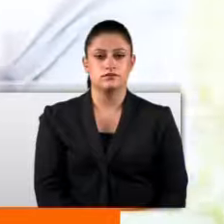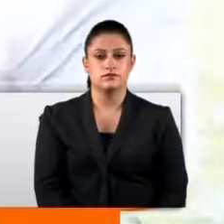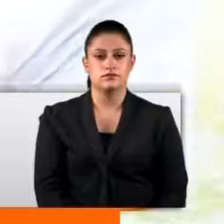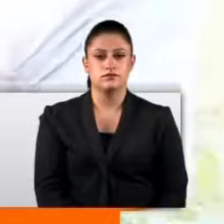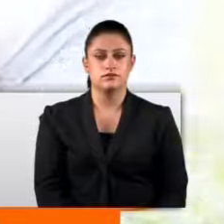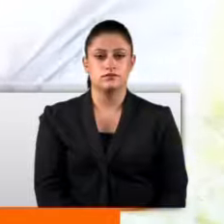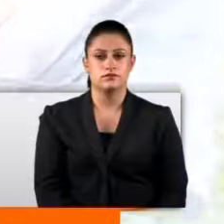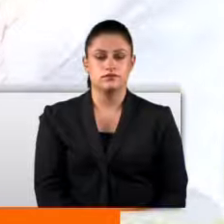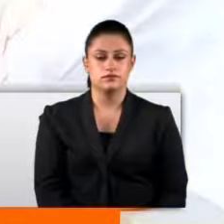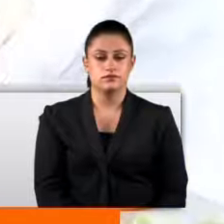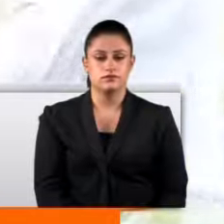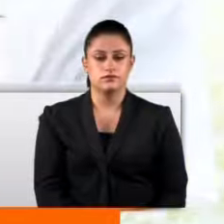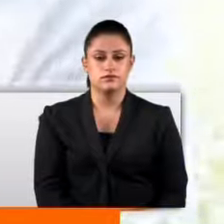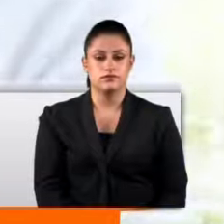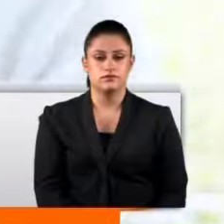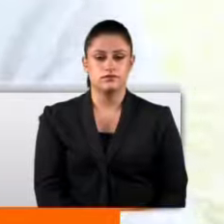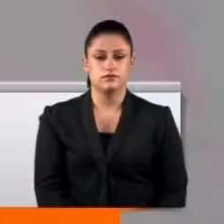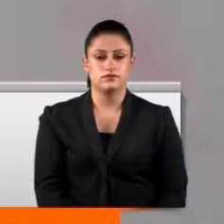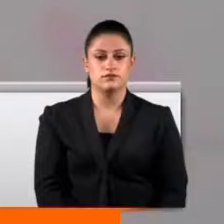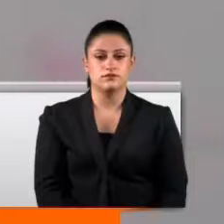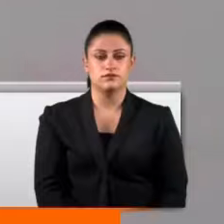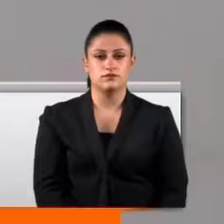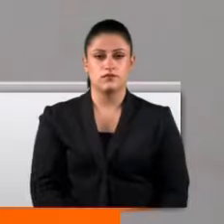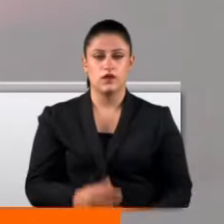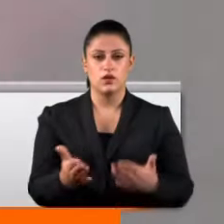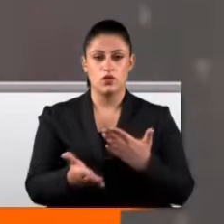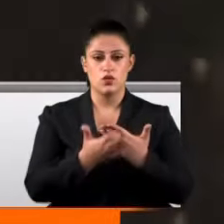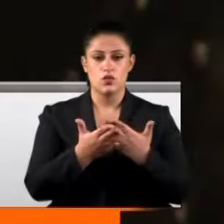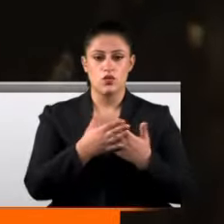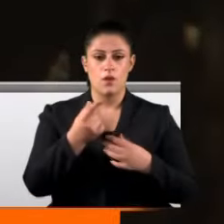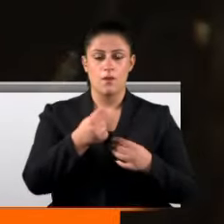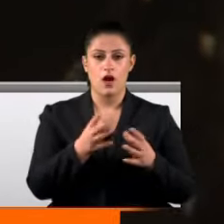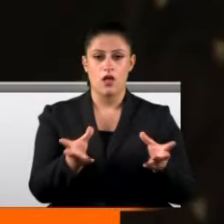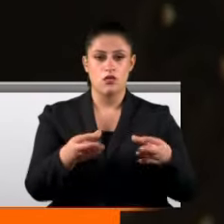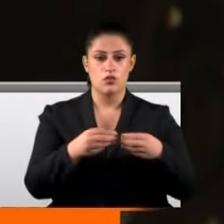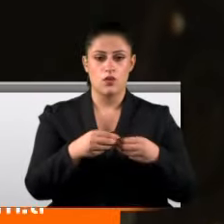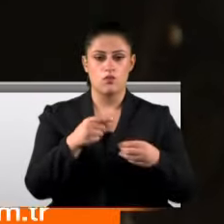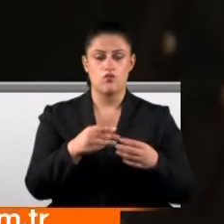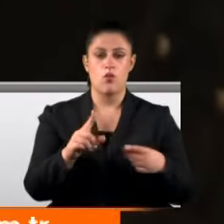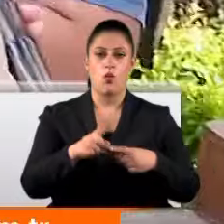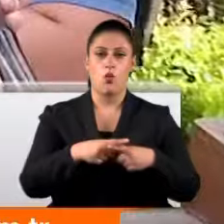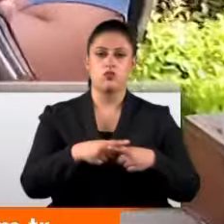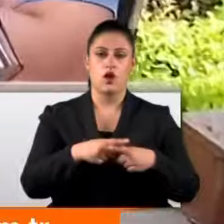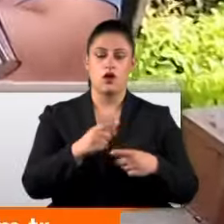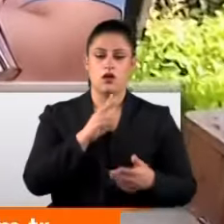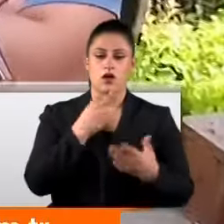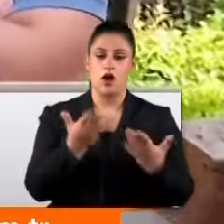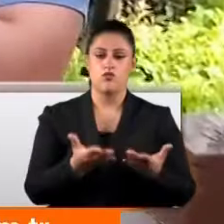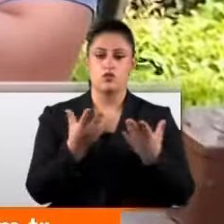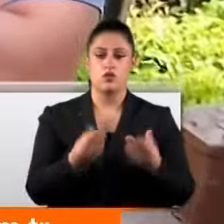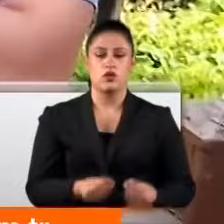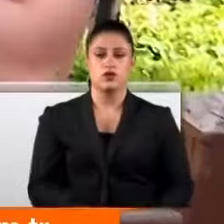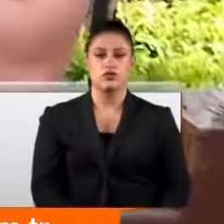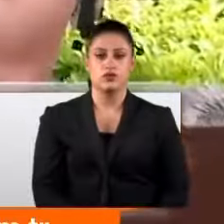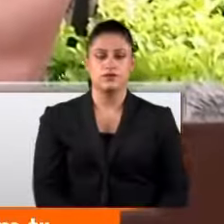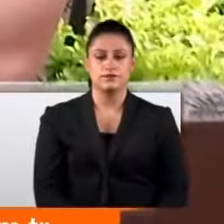takacak. Kim kazanırsa artık bol şans. Düğün kesesinde toplananlarsa ortak kabul edilecek. Düğünde kavgalar